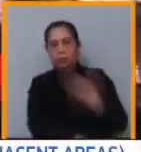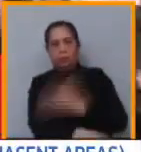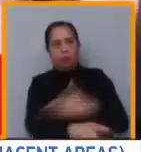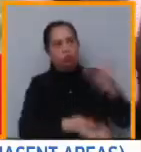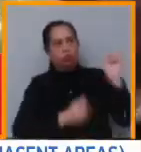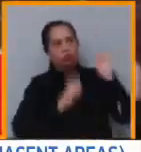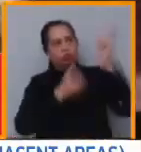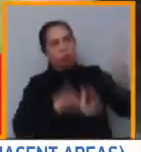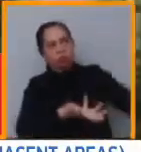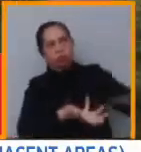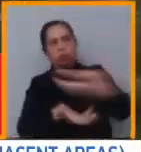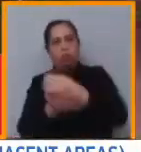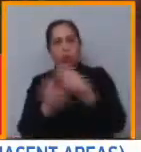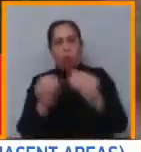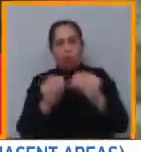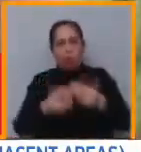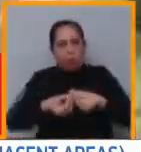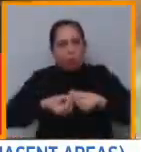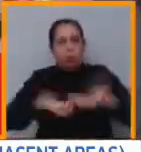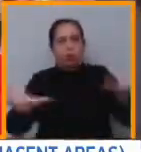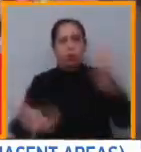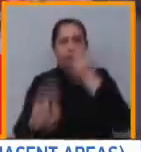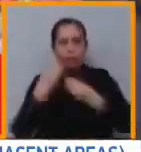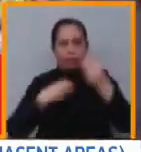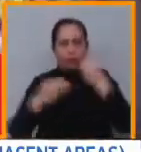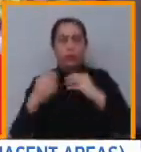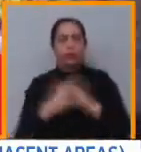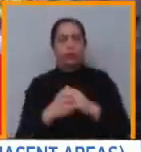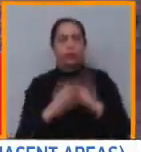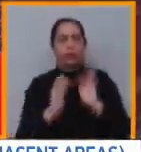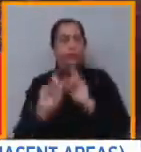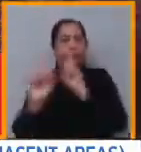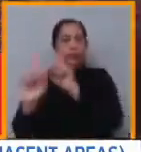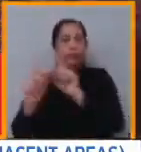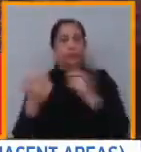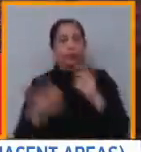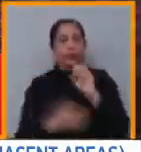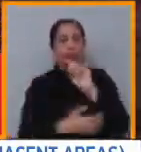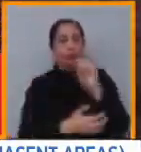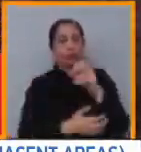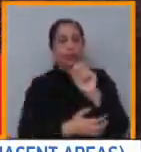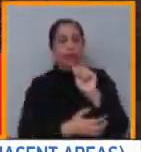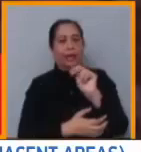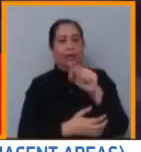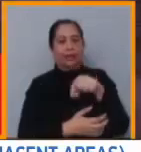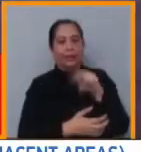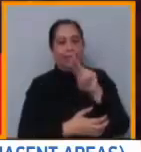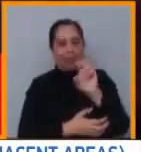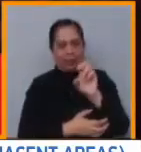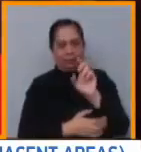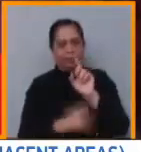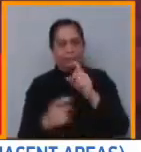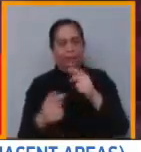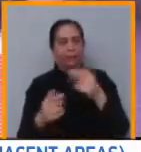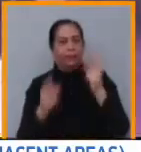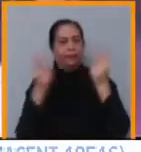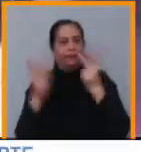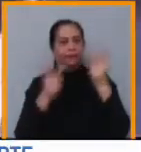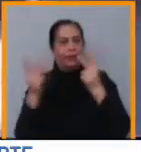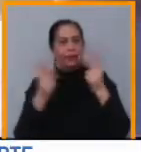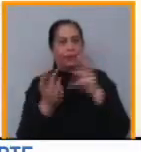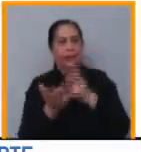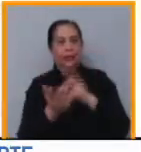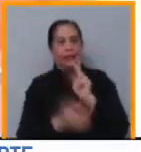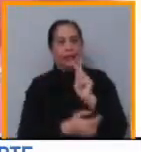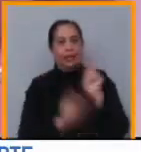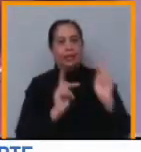pagkain. Nagpunta rin si Robredo at Pangilinan sa San Jose, Antique. Binisita naman nila ang Bayan ng Kalibo.